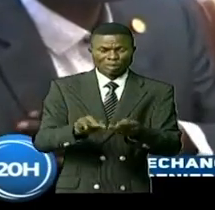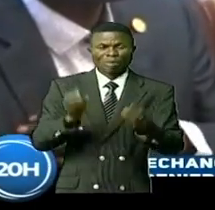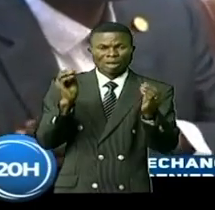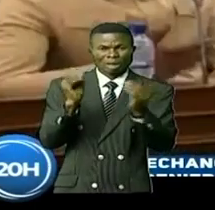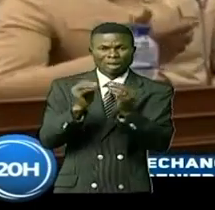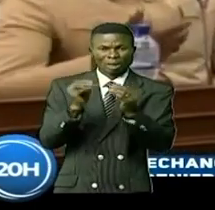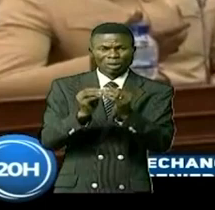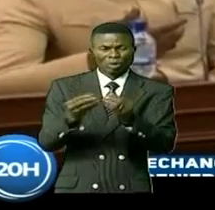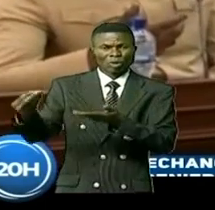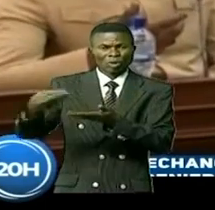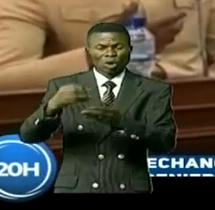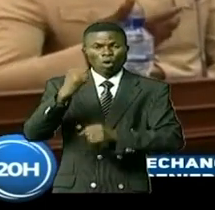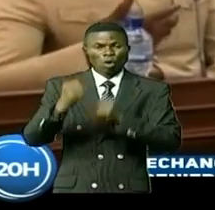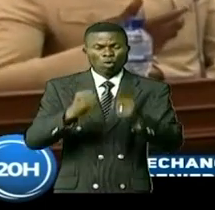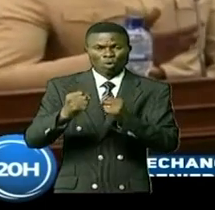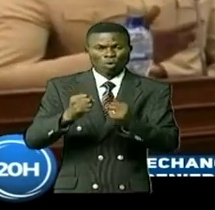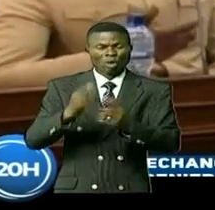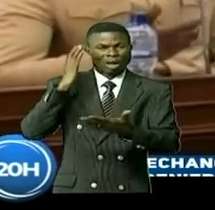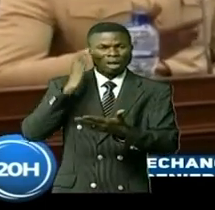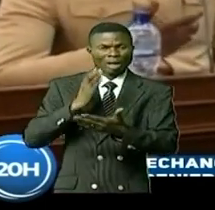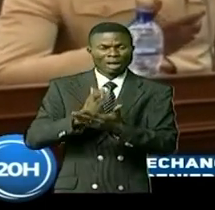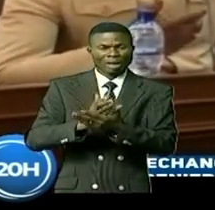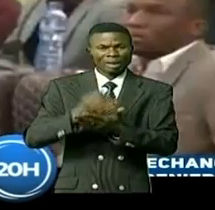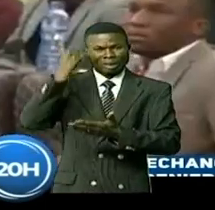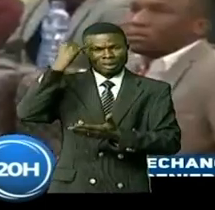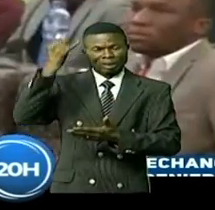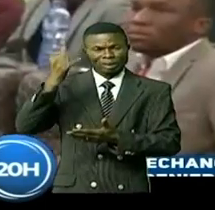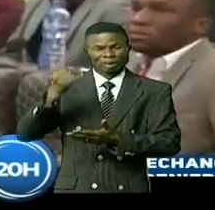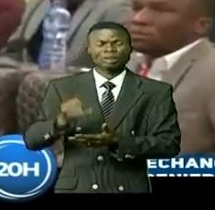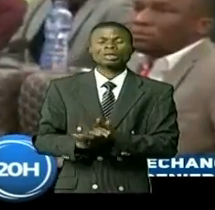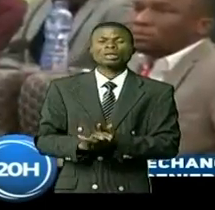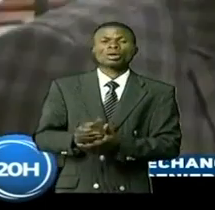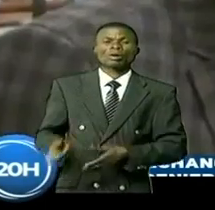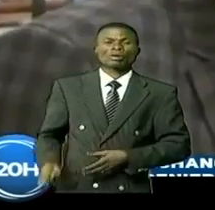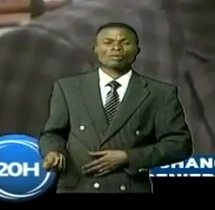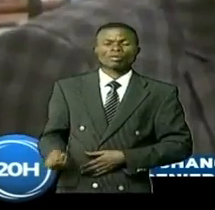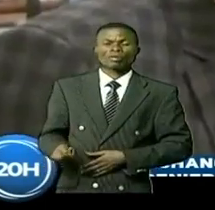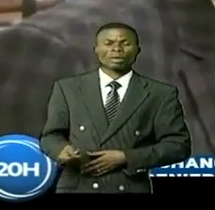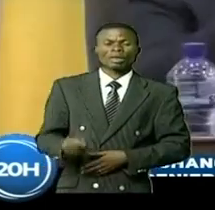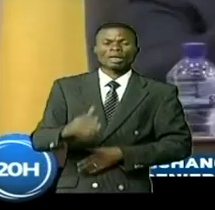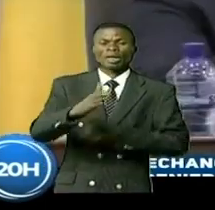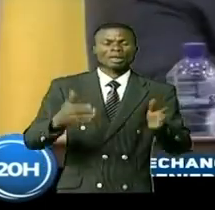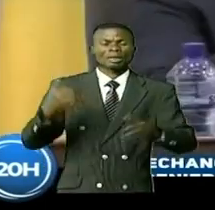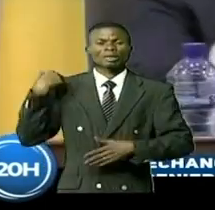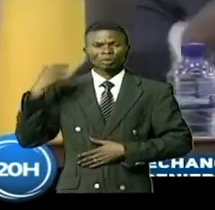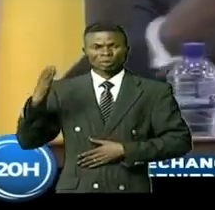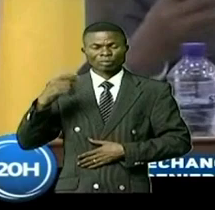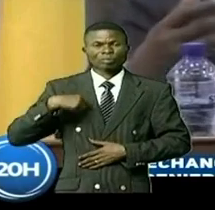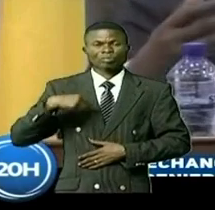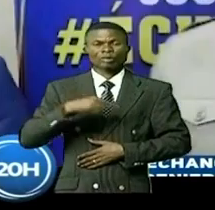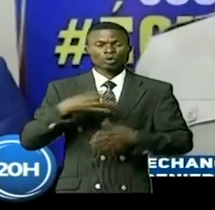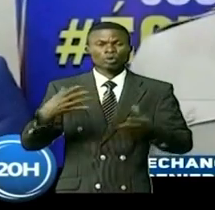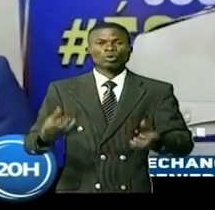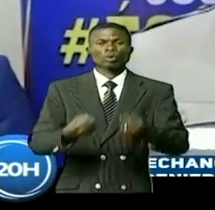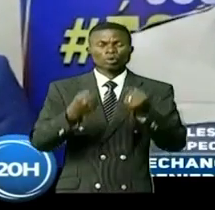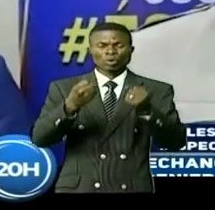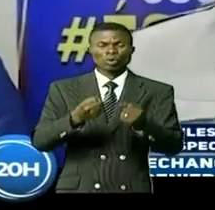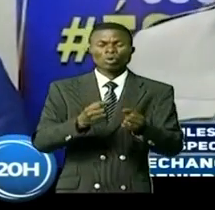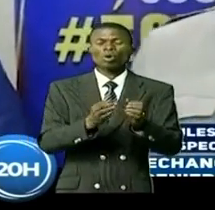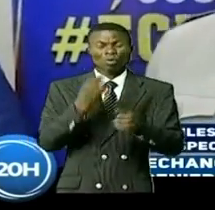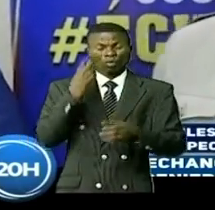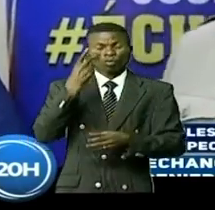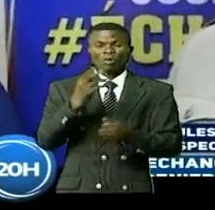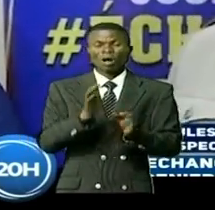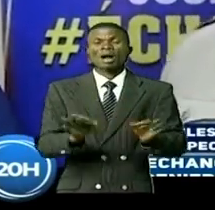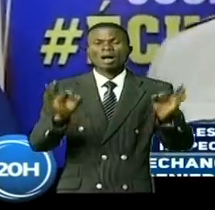de mutualisation des efforts pour contrer la prédation dans la gestion des affaires publiques. Nous avions trouvé qu'il était important